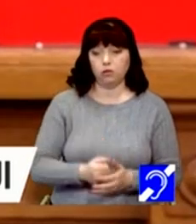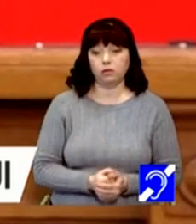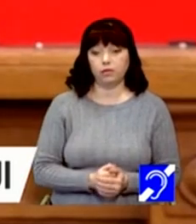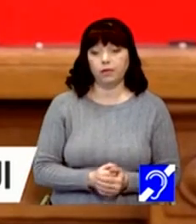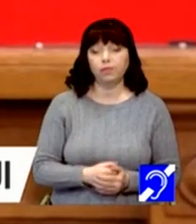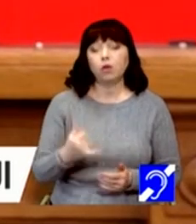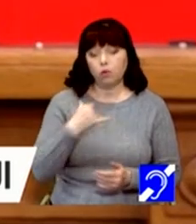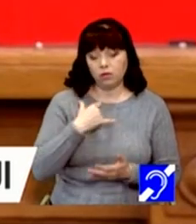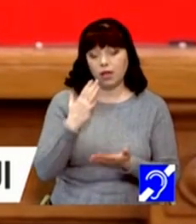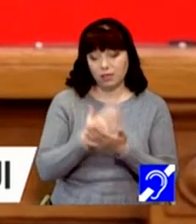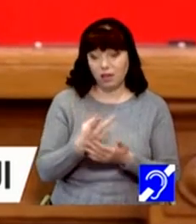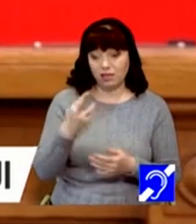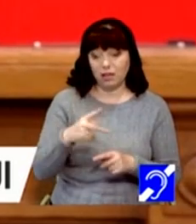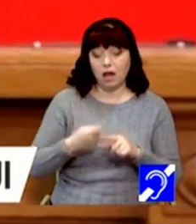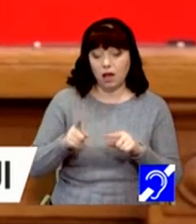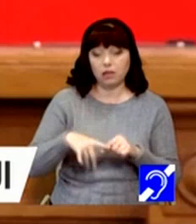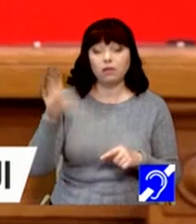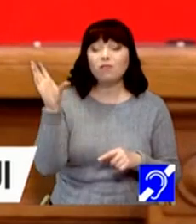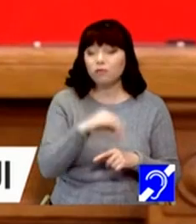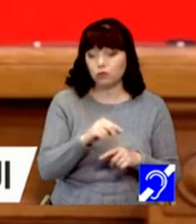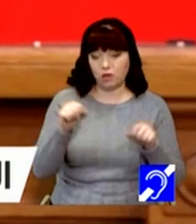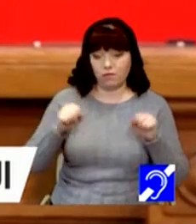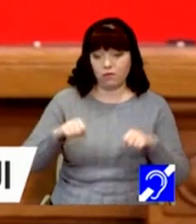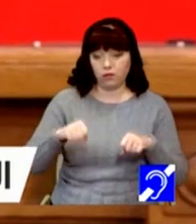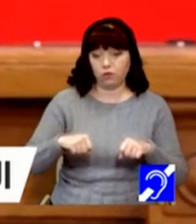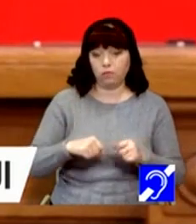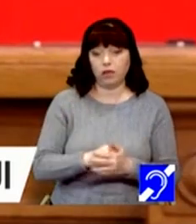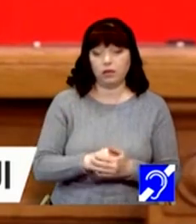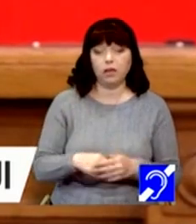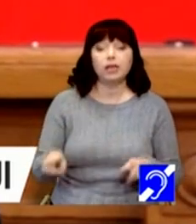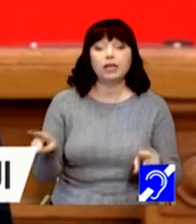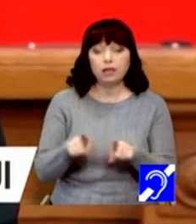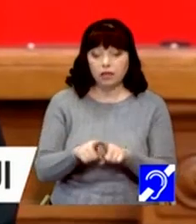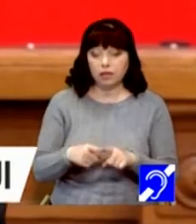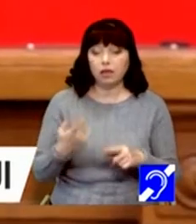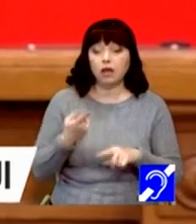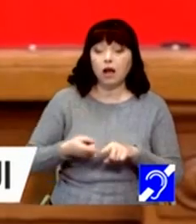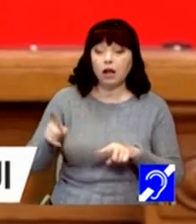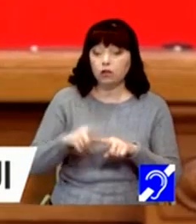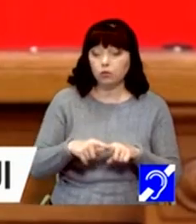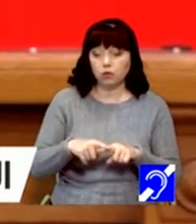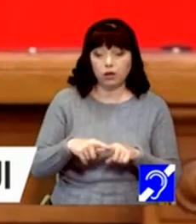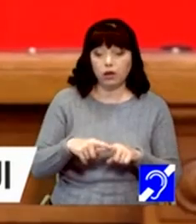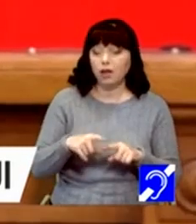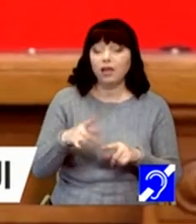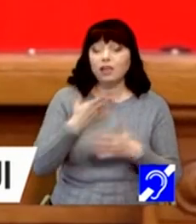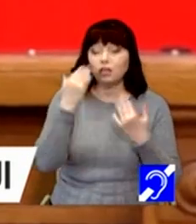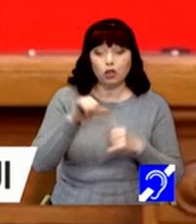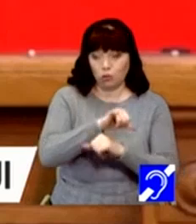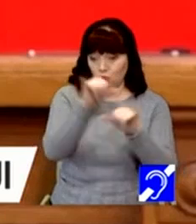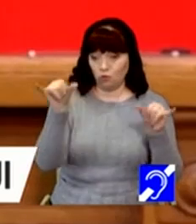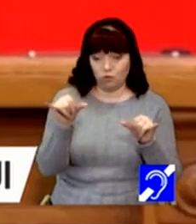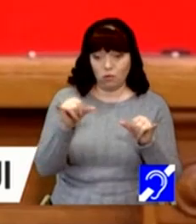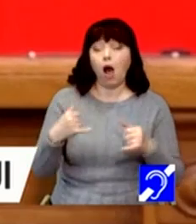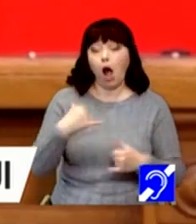un acest lapte vreodată Stiind trial pachet e ca dormim mimush fost nimic